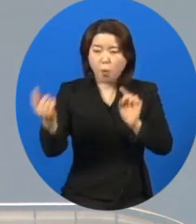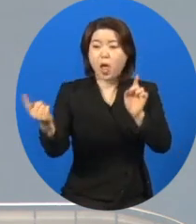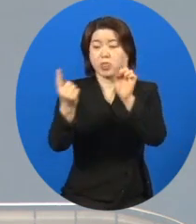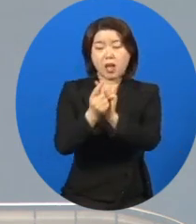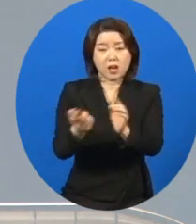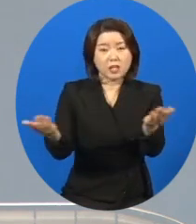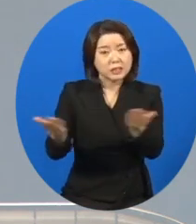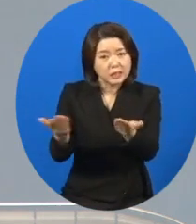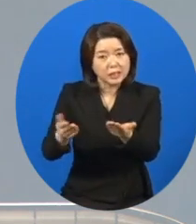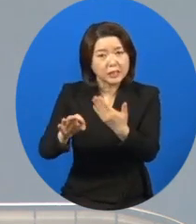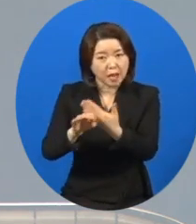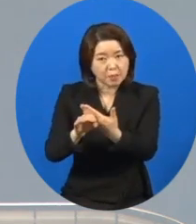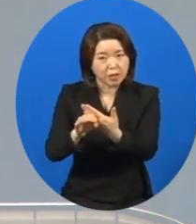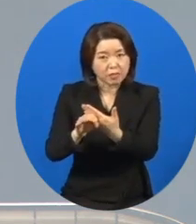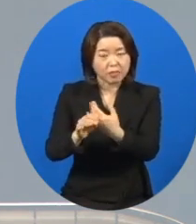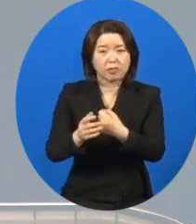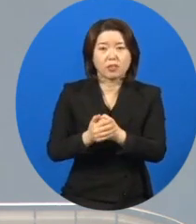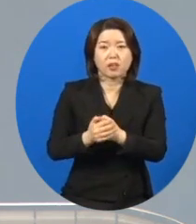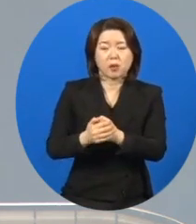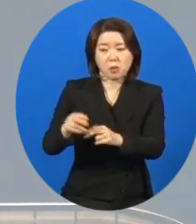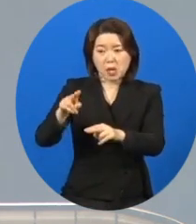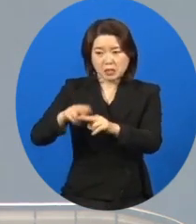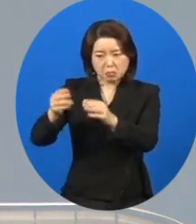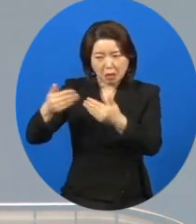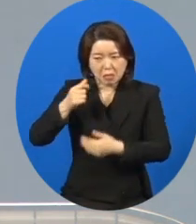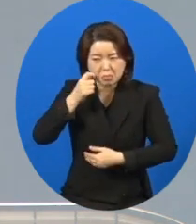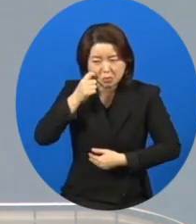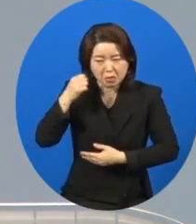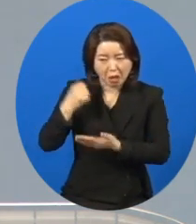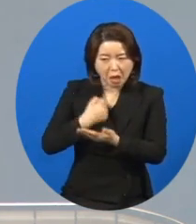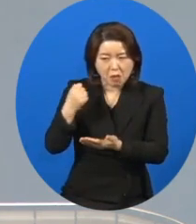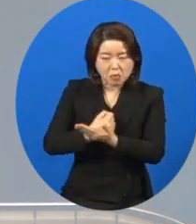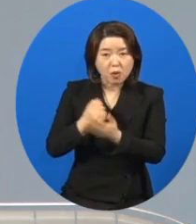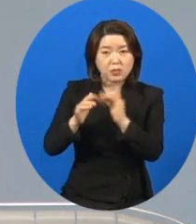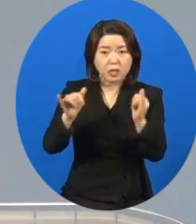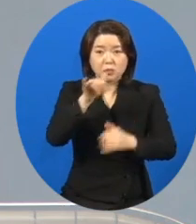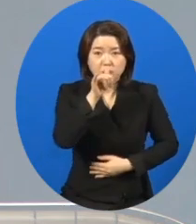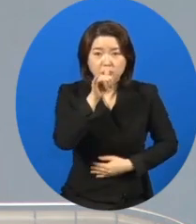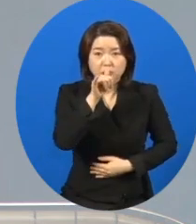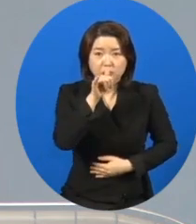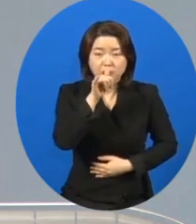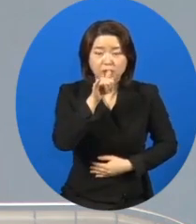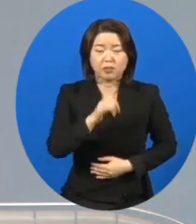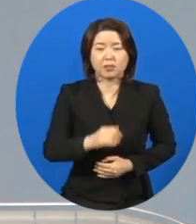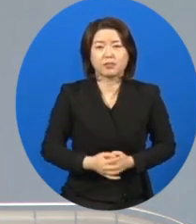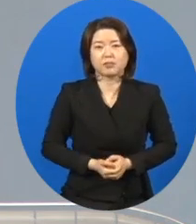일이라면 그러면 직분 못 받았다고 섭섭할 사람이 있습니까?